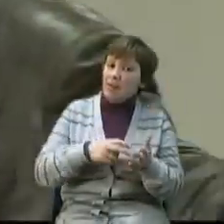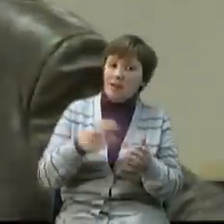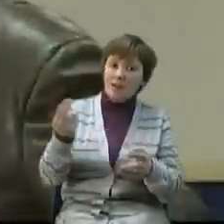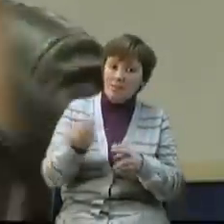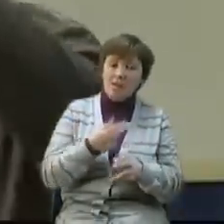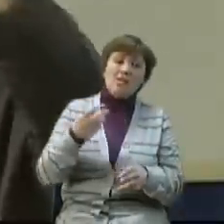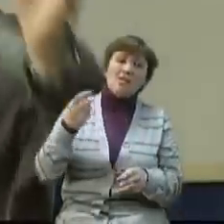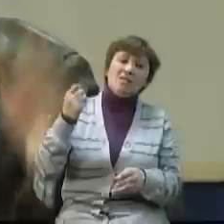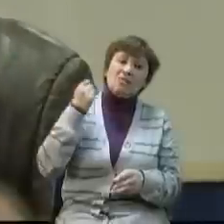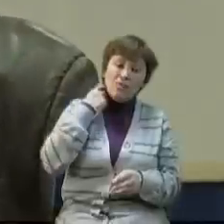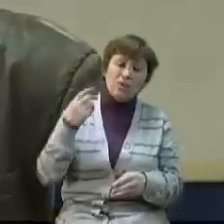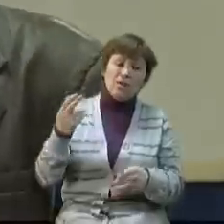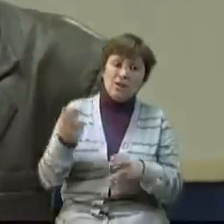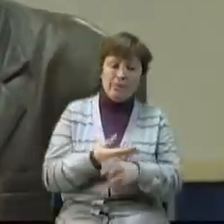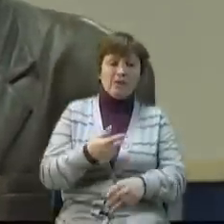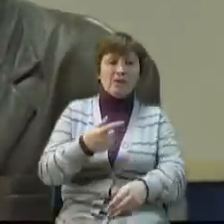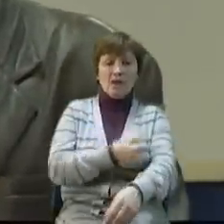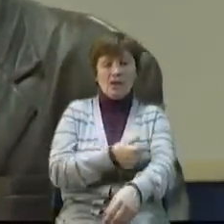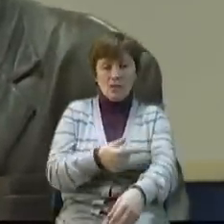водки и наркотиков, но свои.